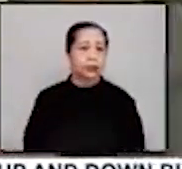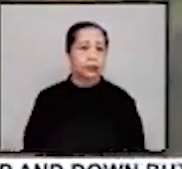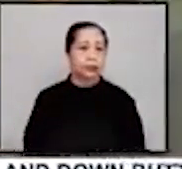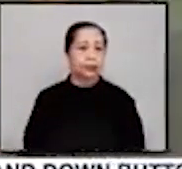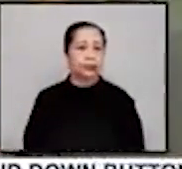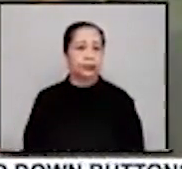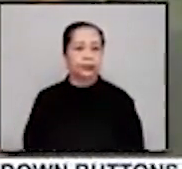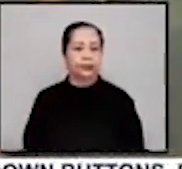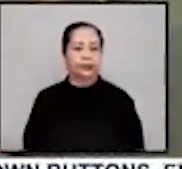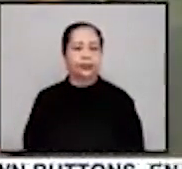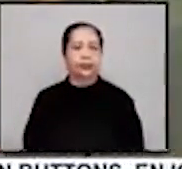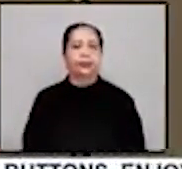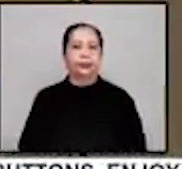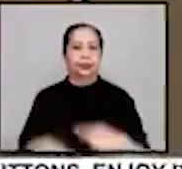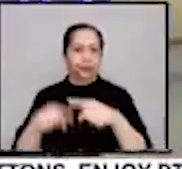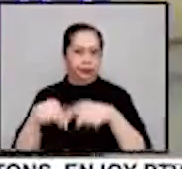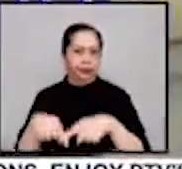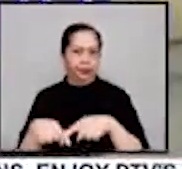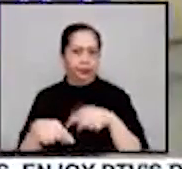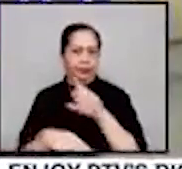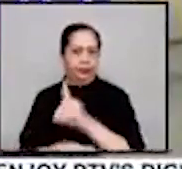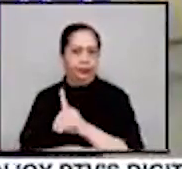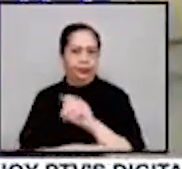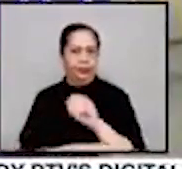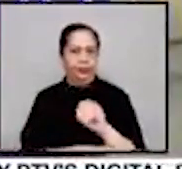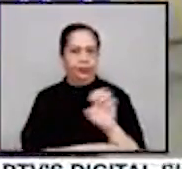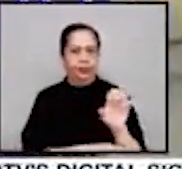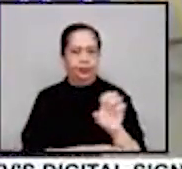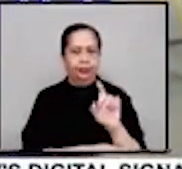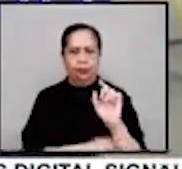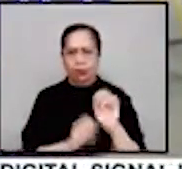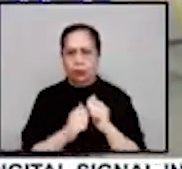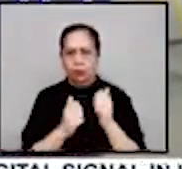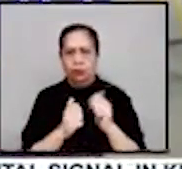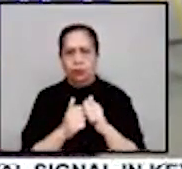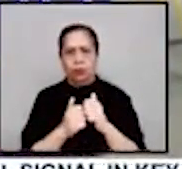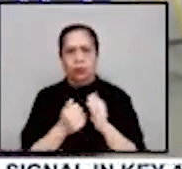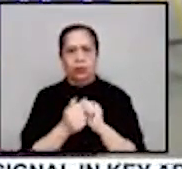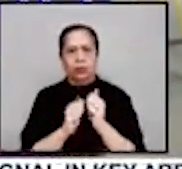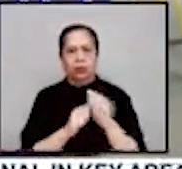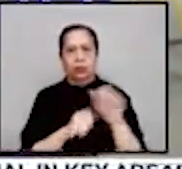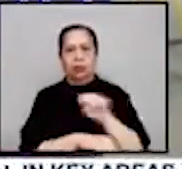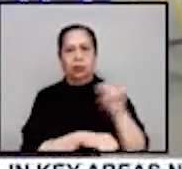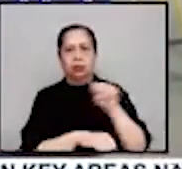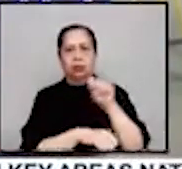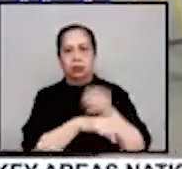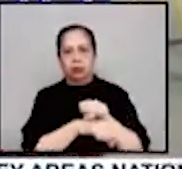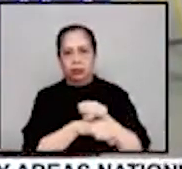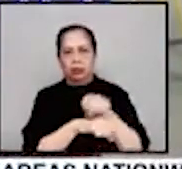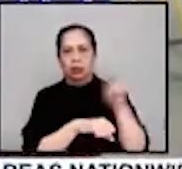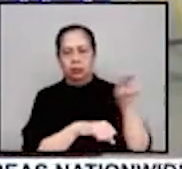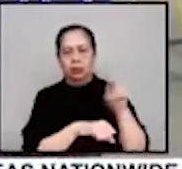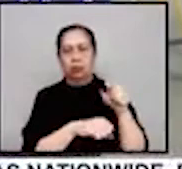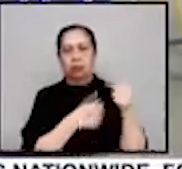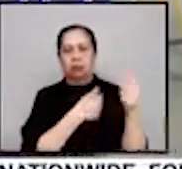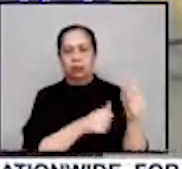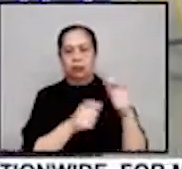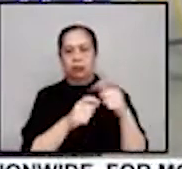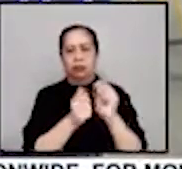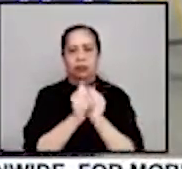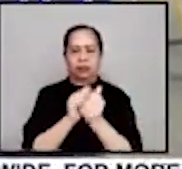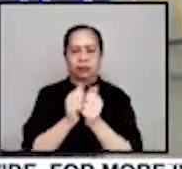Pinagbabasehan pa rin ng Department of Energy ang means of lahat sa Singapore OMAPs para sa oil price adjustments. Kung saan nagkaroon